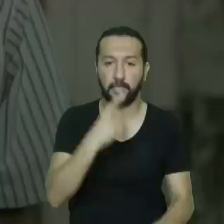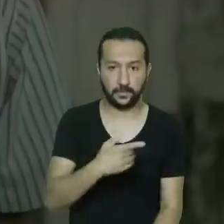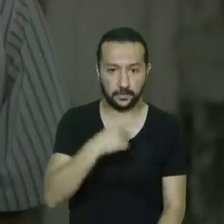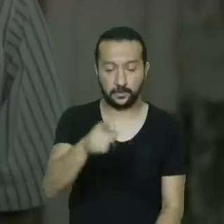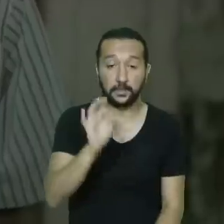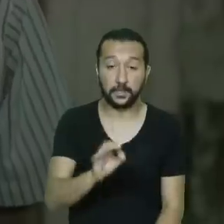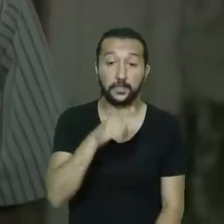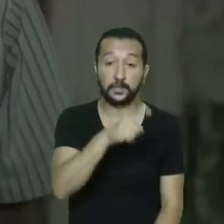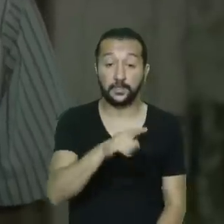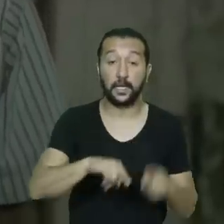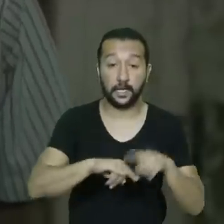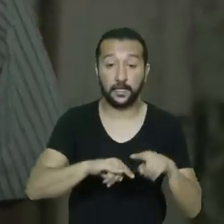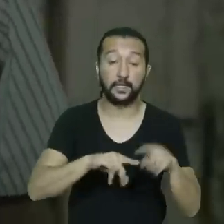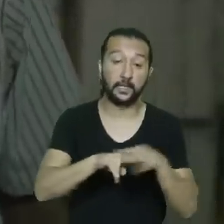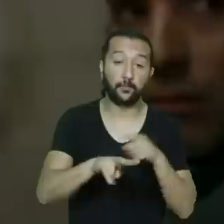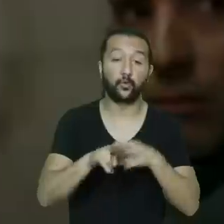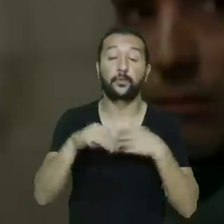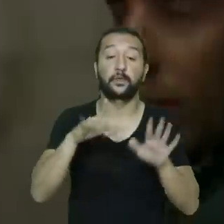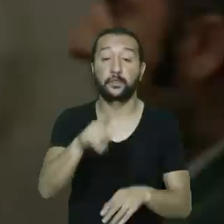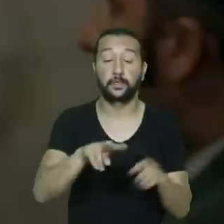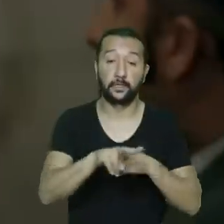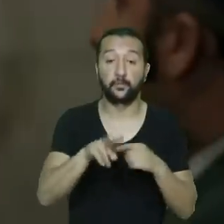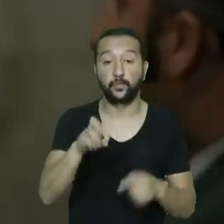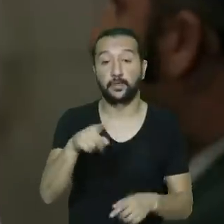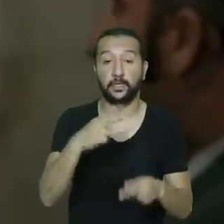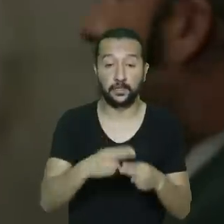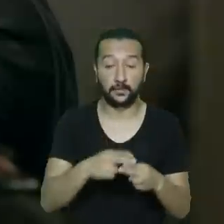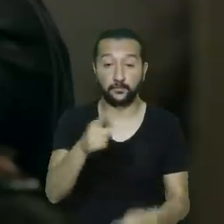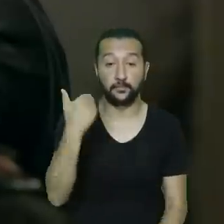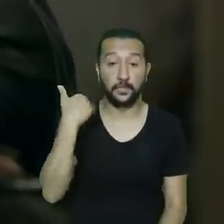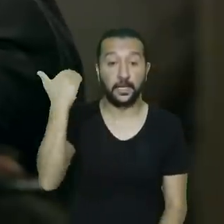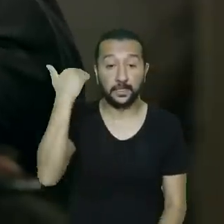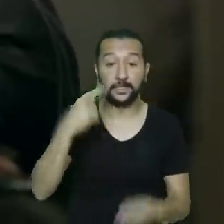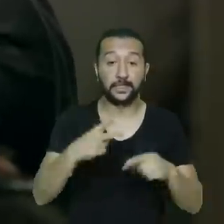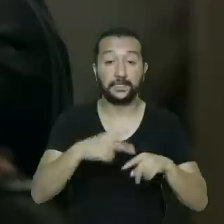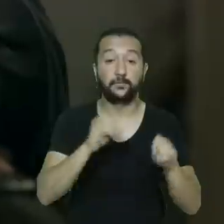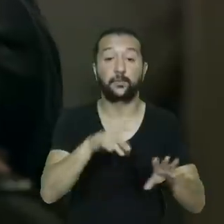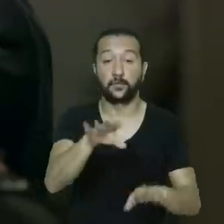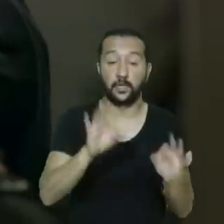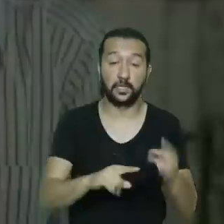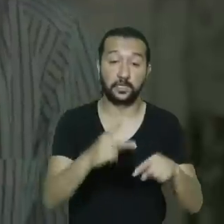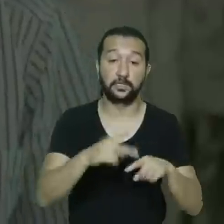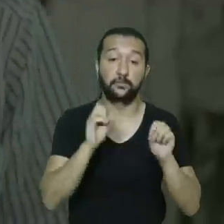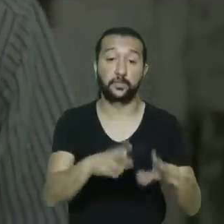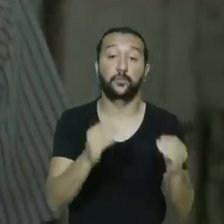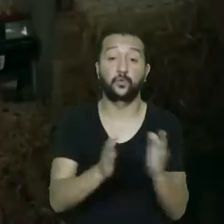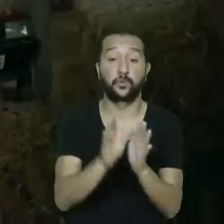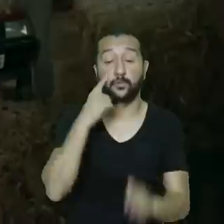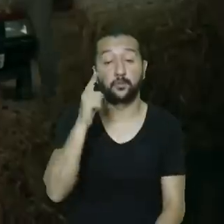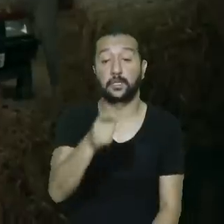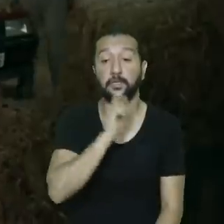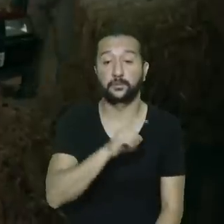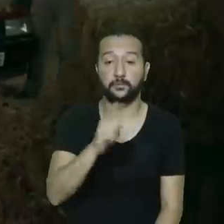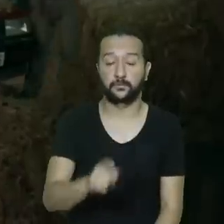lan? Yalnız hareketin adı yampiri yumpiri değil, yampiri impala. Ben arkanızda iz bırakmayacağım dedim ama siz her yere iz bırakmışsınız, kusura bakmayın